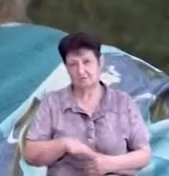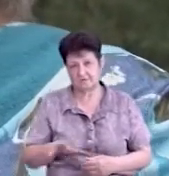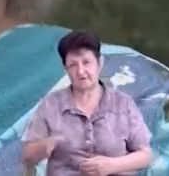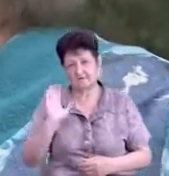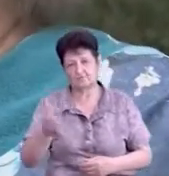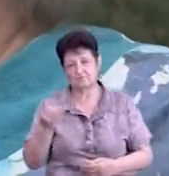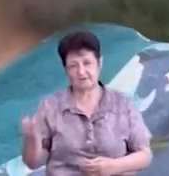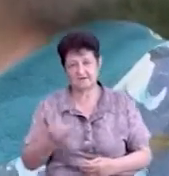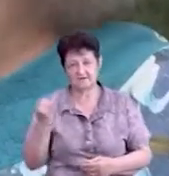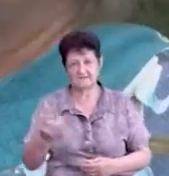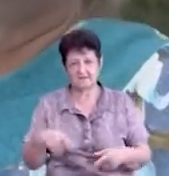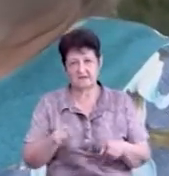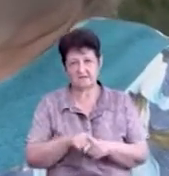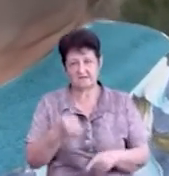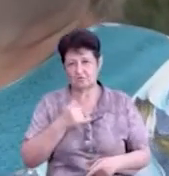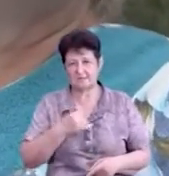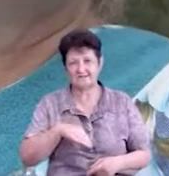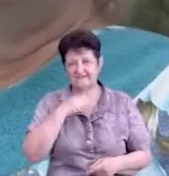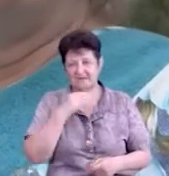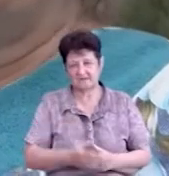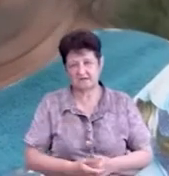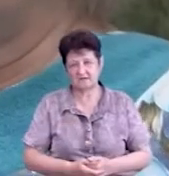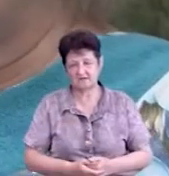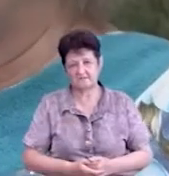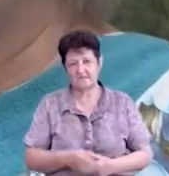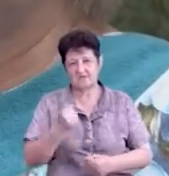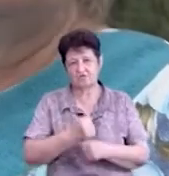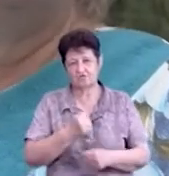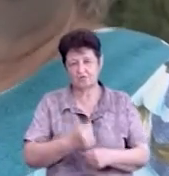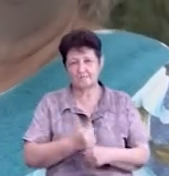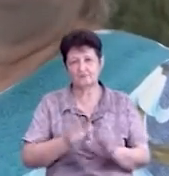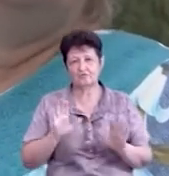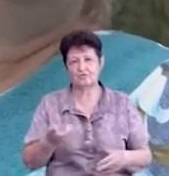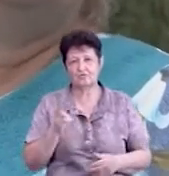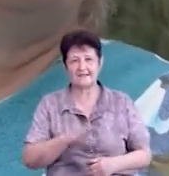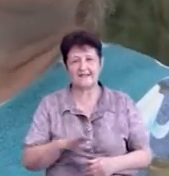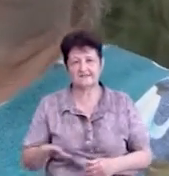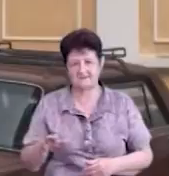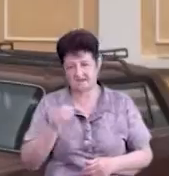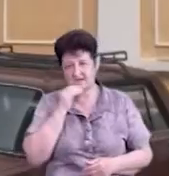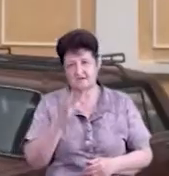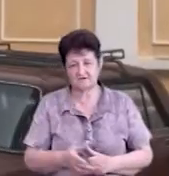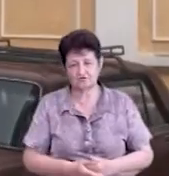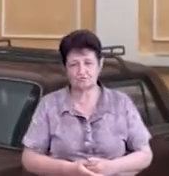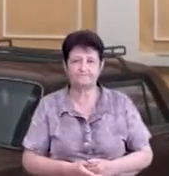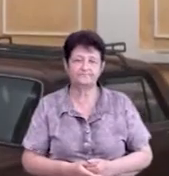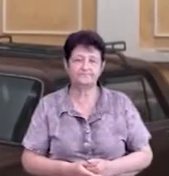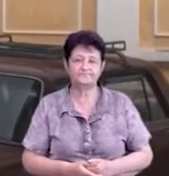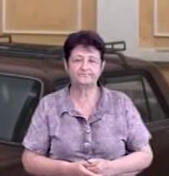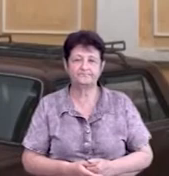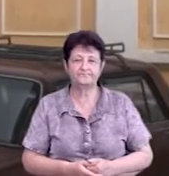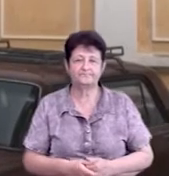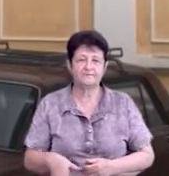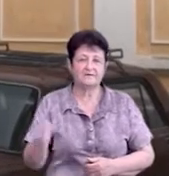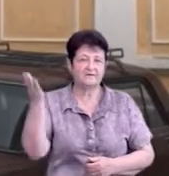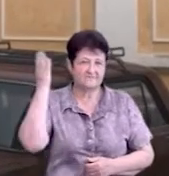звісно, інтересніше. А таких у нас вистачає вон там. Зробити сугубо для дітей, то, звісно, хорошо. Це символ,